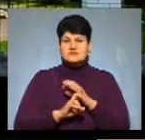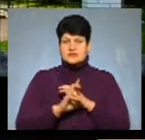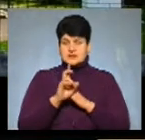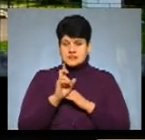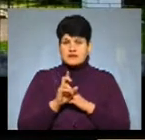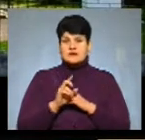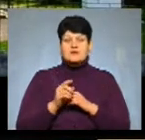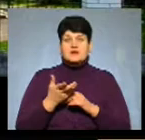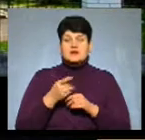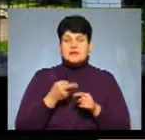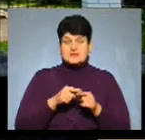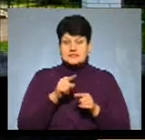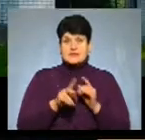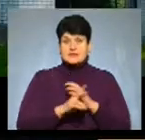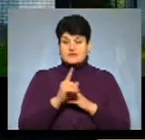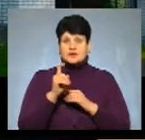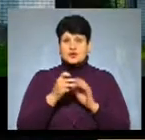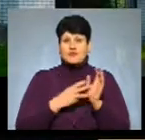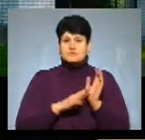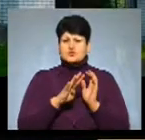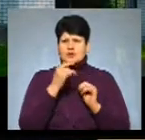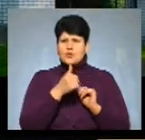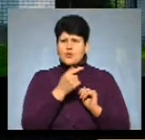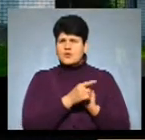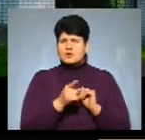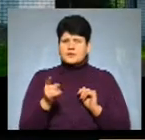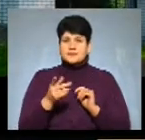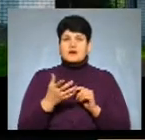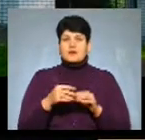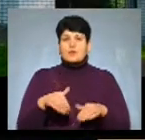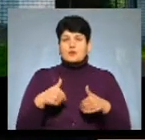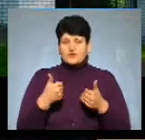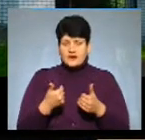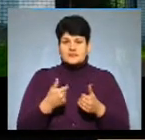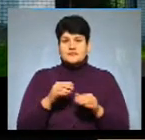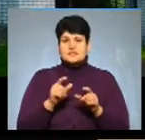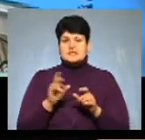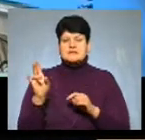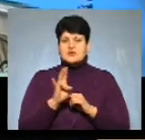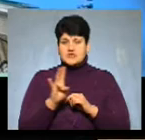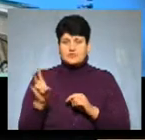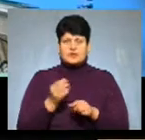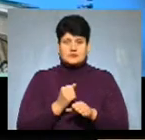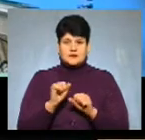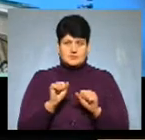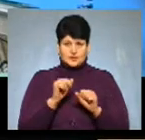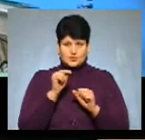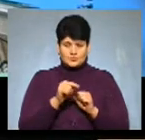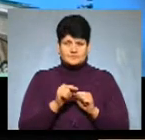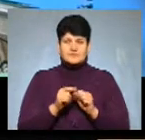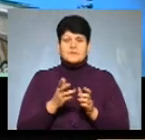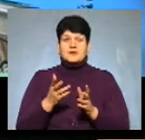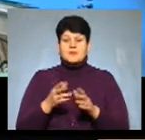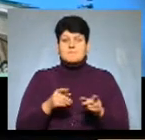Господнього, якому 184 роки. Каже, парафіяни пропонували настоятелю Степану Балану, який править там близько 7 років, перейти